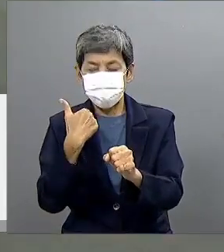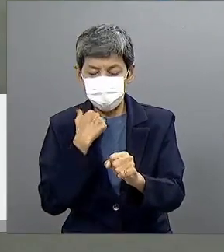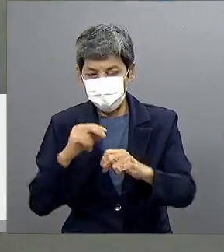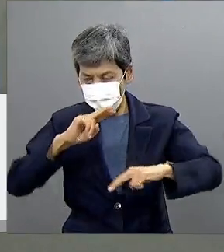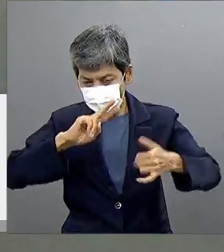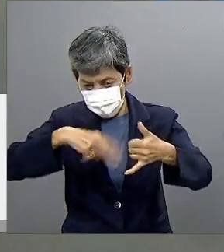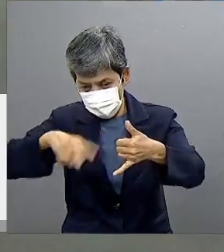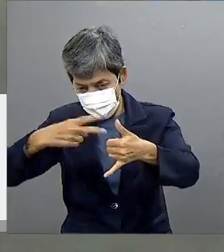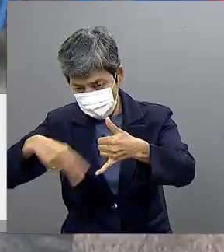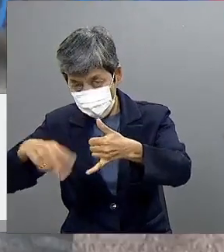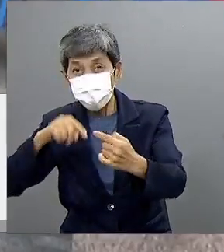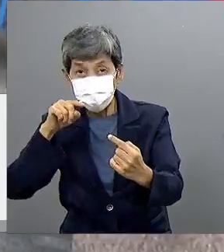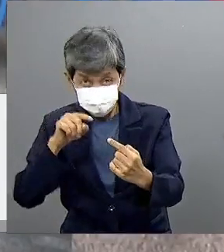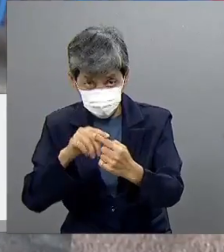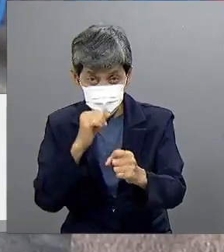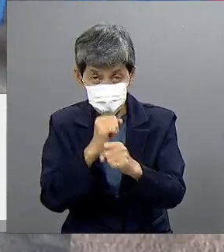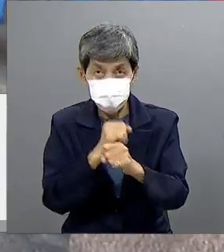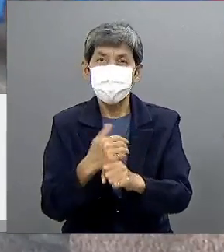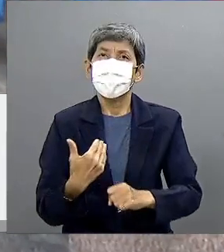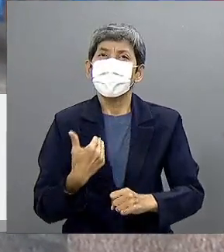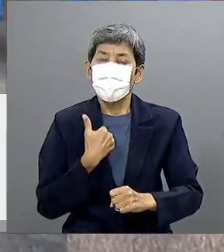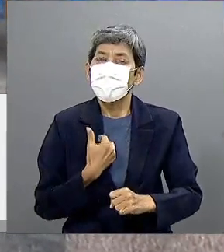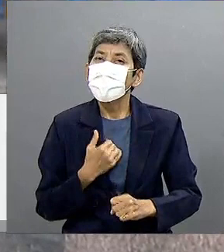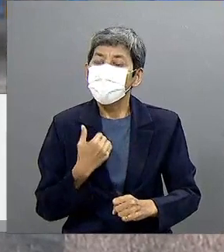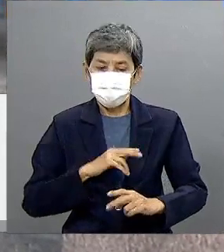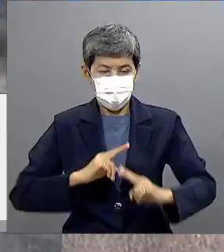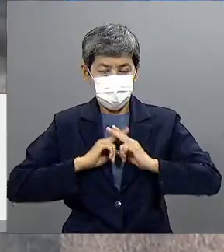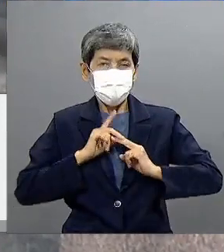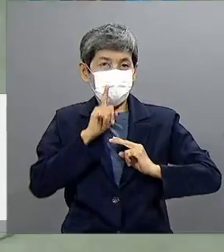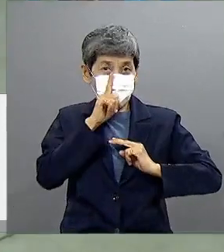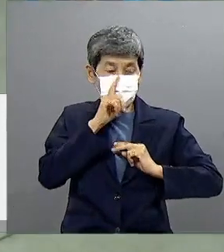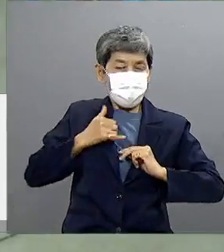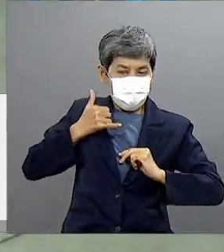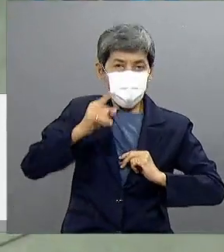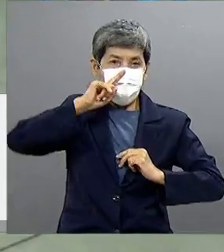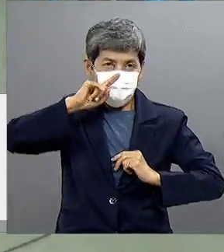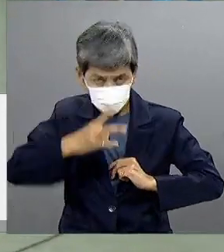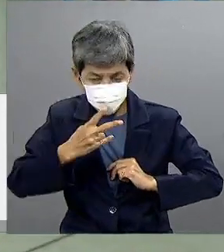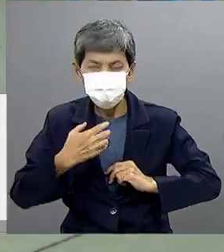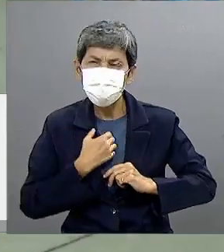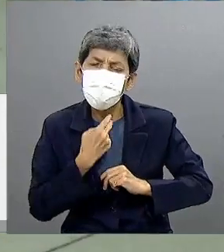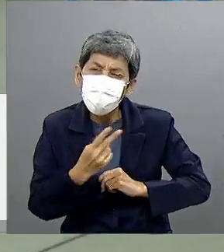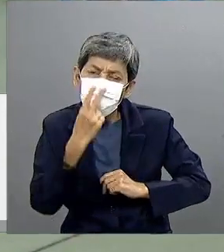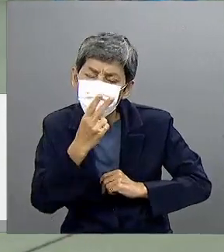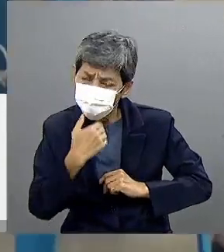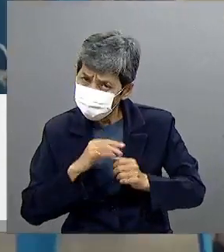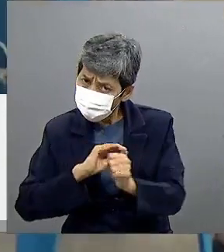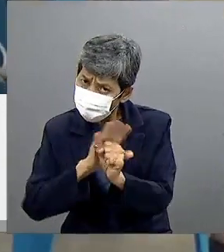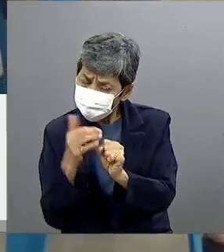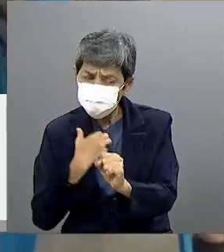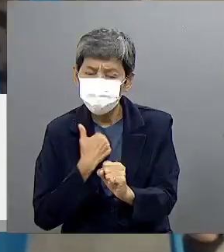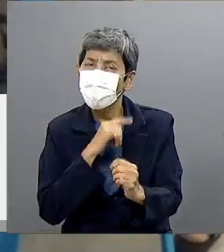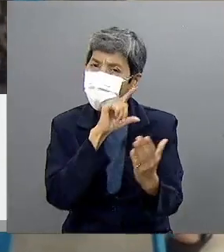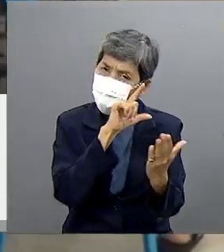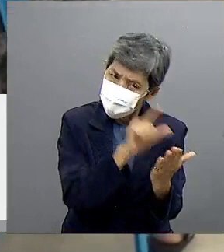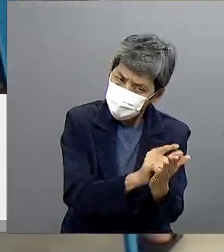ำหรับผู้ที่ผ่านการตรวจเบื้องต้นด้วยตนเองก่อนมาตรวจซ้ำค่ะเพื่อขอผลยืนยันไปลางานและเข้าสู่กระบวนการ